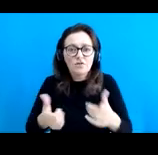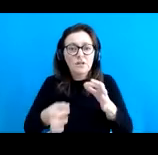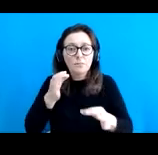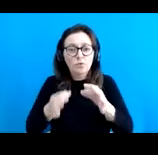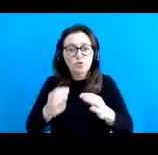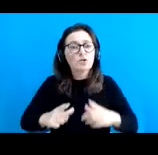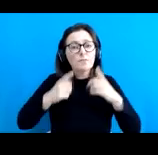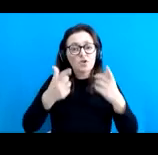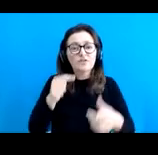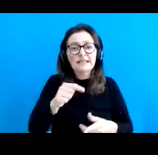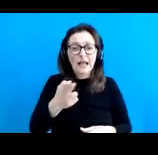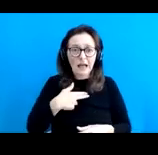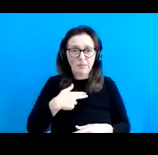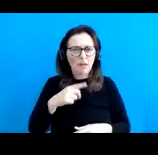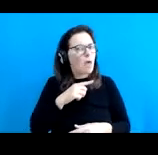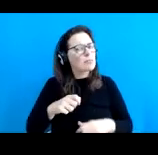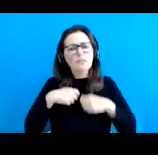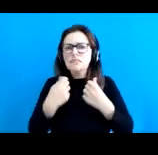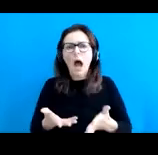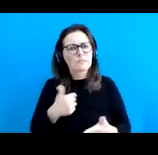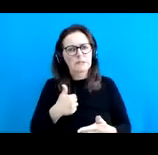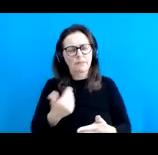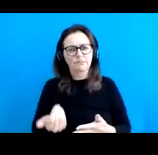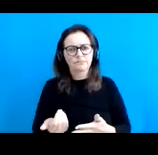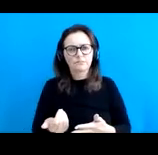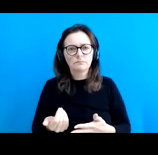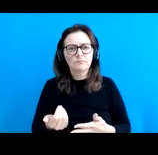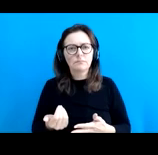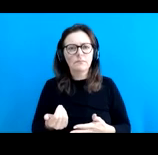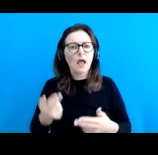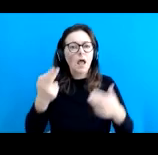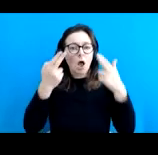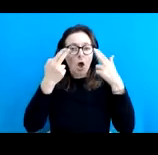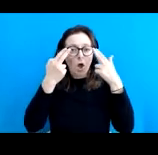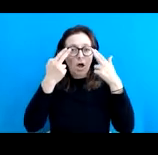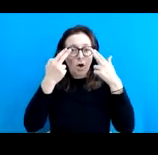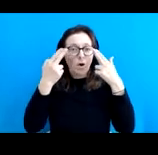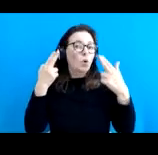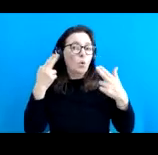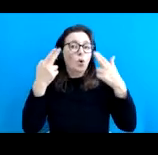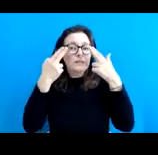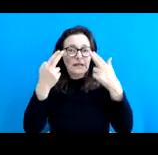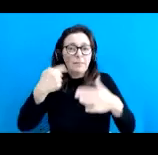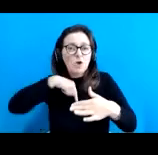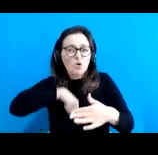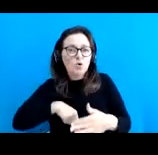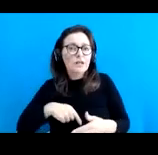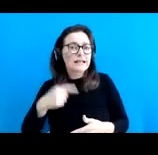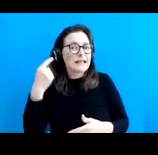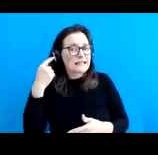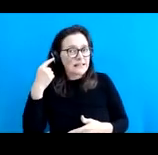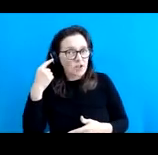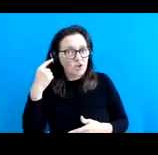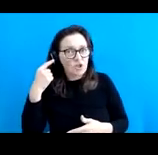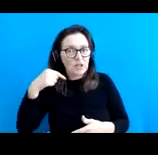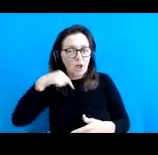kar imam. Ne dam se. Gluhoslepi notranje sliši je notranje razsvetljen. Z zunanjimi očmi vas ne vidim,